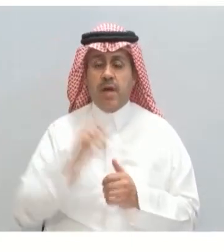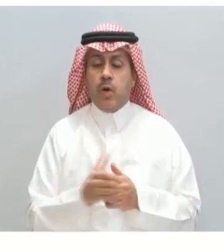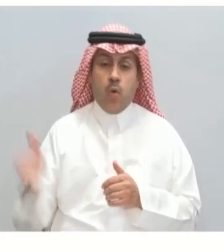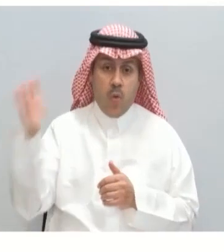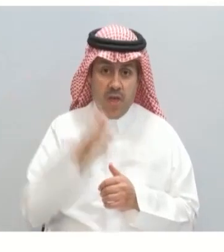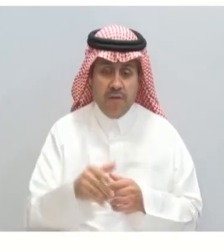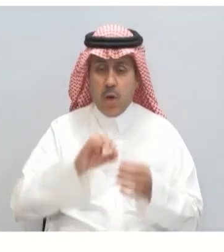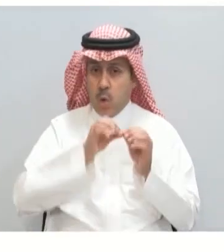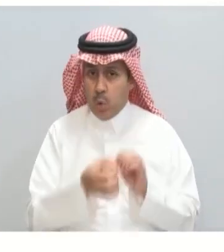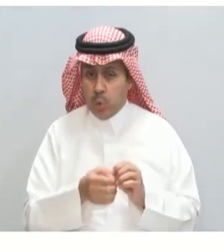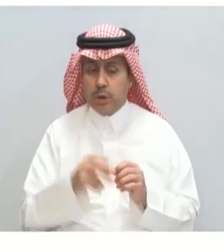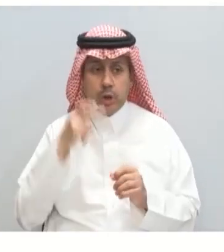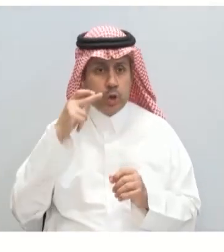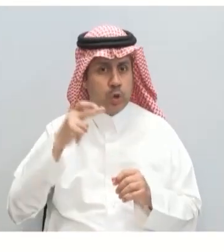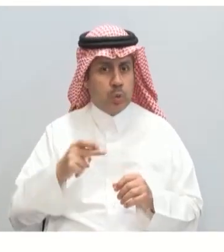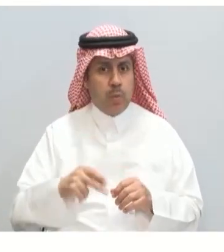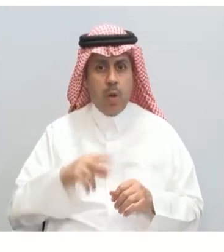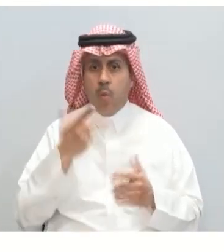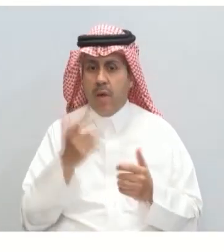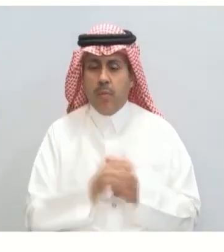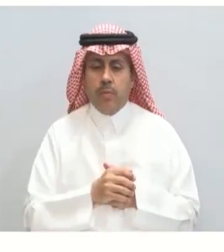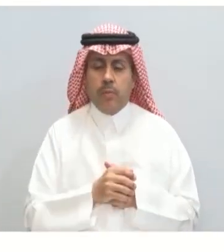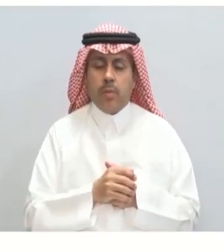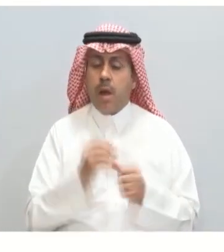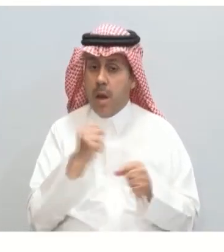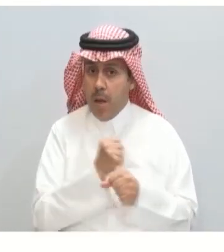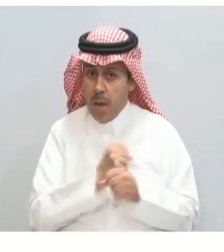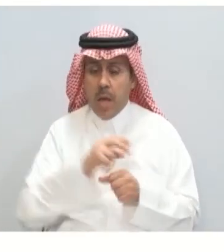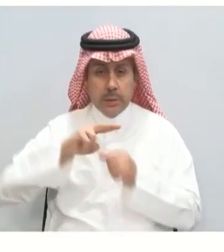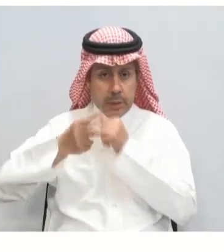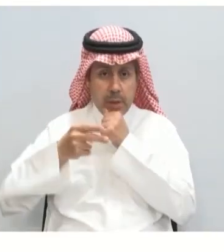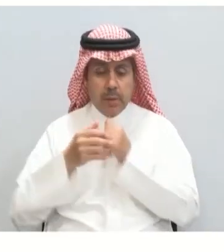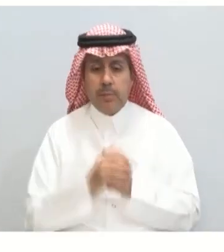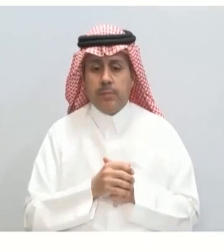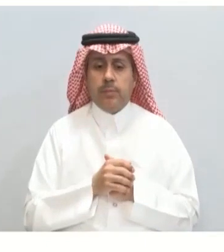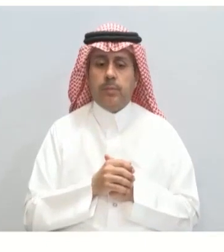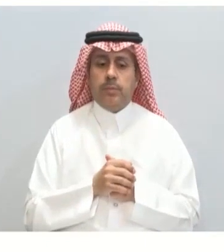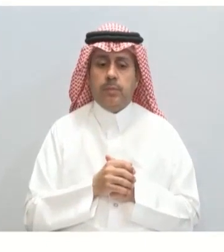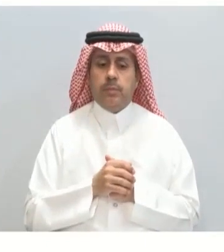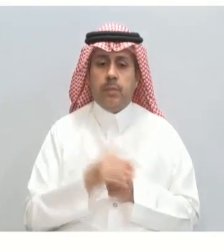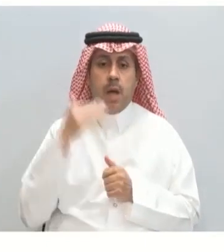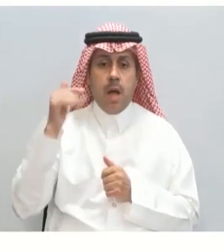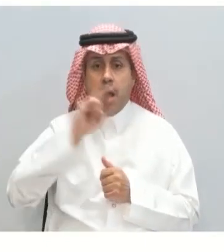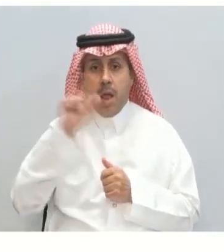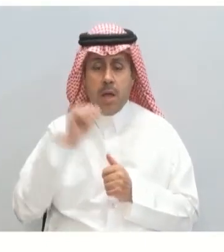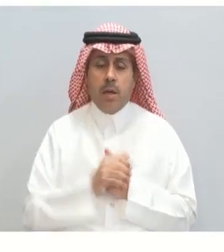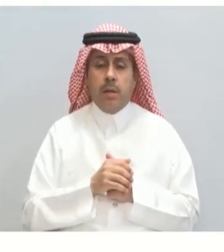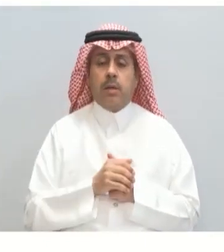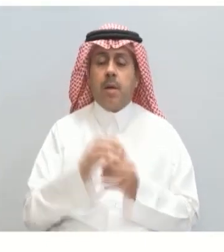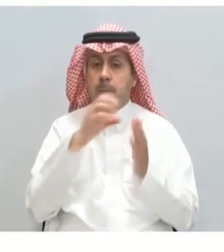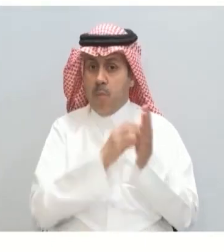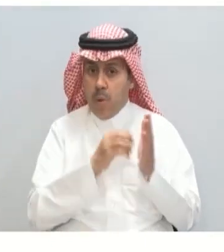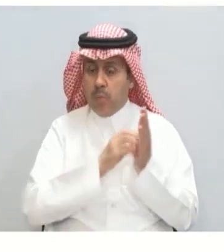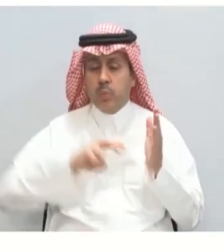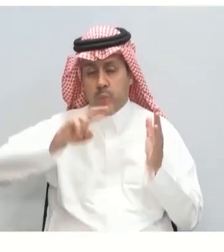سولفر على ايجاد الحلول و بالتاكيد ستعمل على تغيير الخلايا المتغيره نبدا